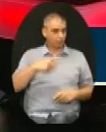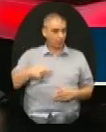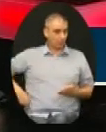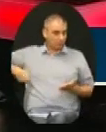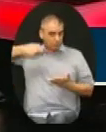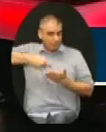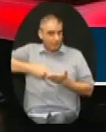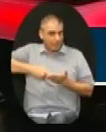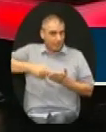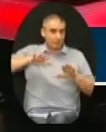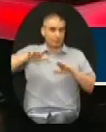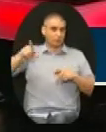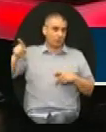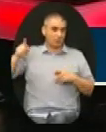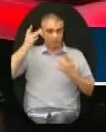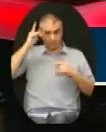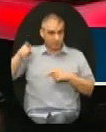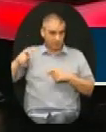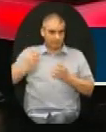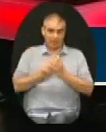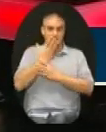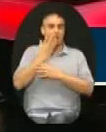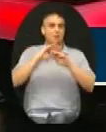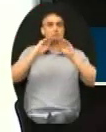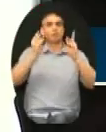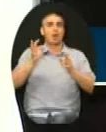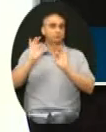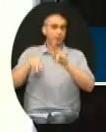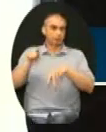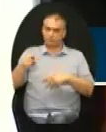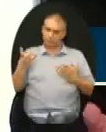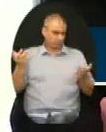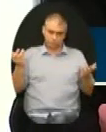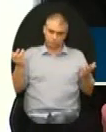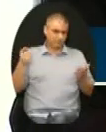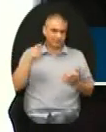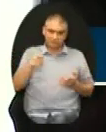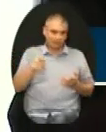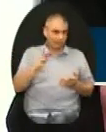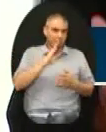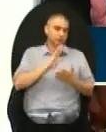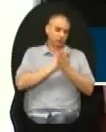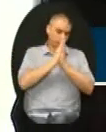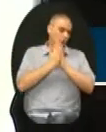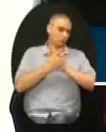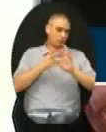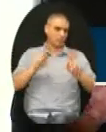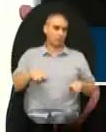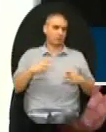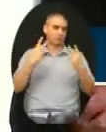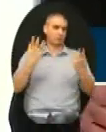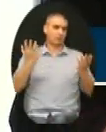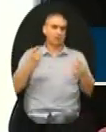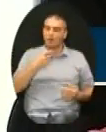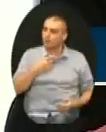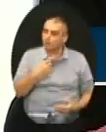תממן את זה, והממשלה תדאג לזה ותקים מועצה לזה, כל הדברים האלה זה שינוי ממש מהותי